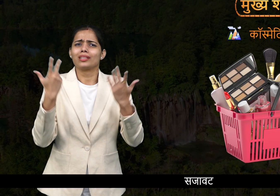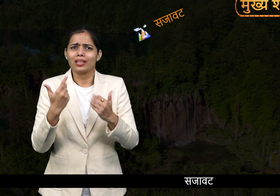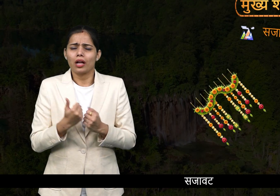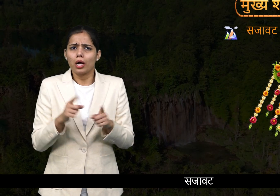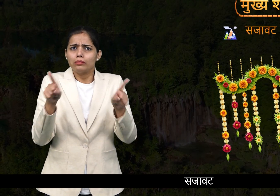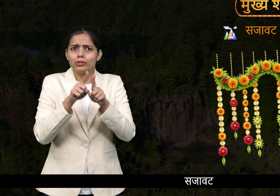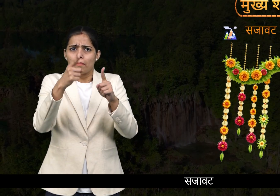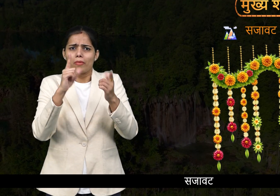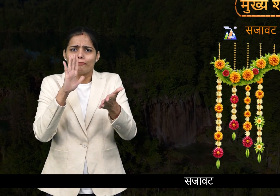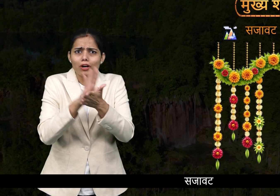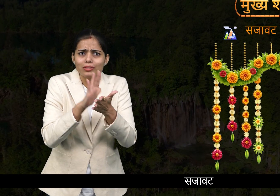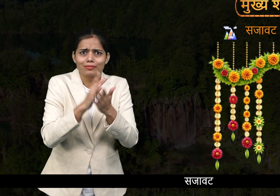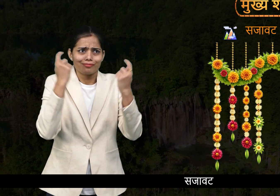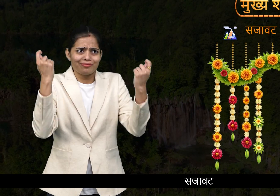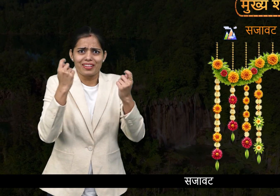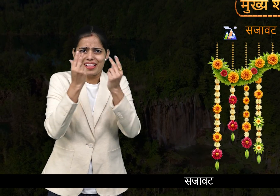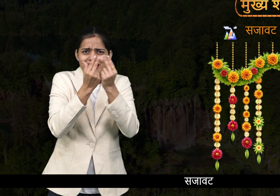सजावट,